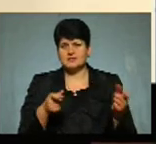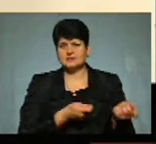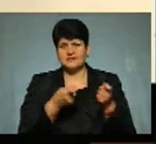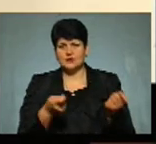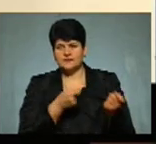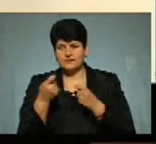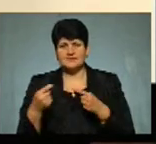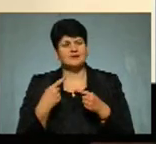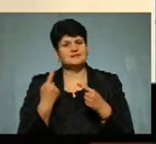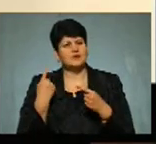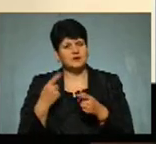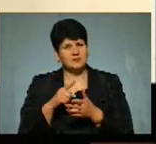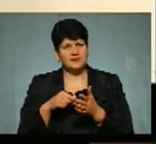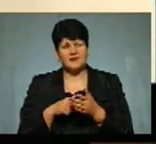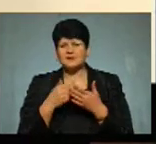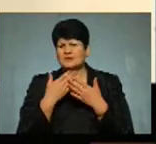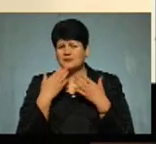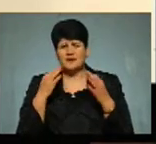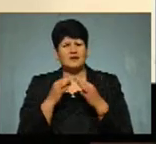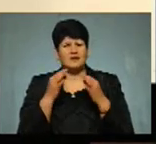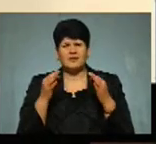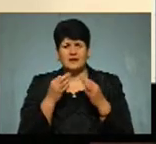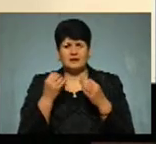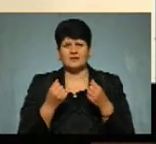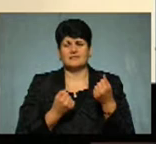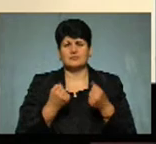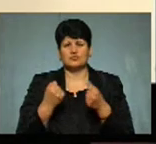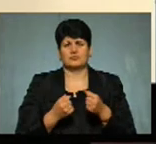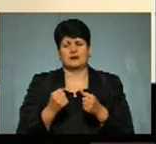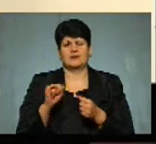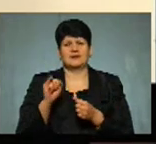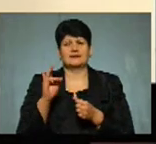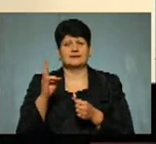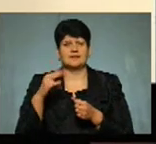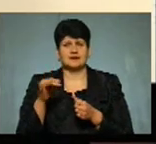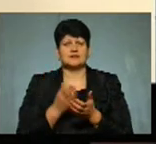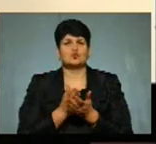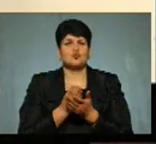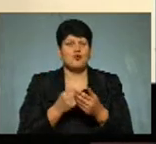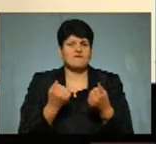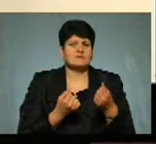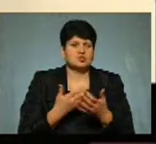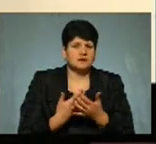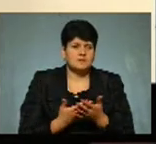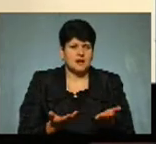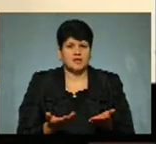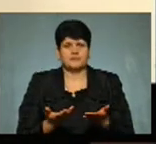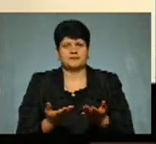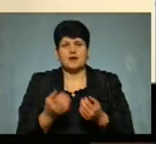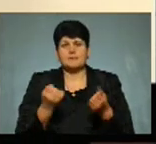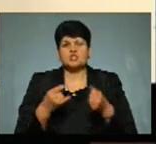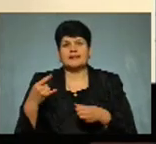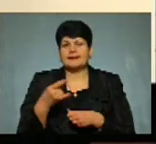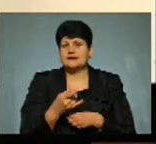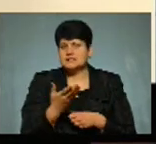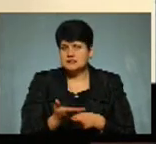Якщо абсолютно немає ніяких ідентифікаторів автомобіля, тобто що це є там чи якась службова машина, чи, наприклад, машина таксі,